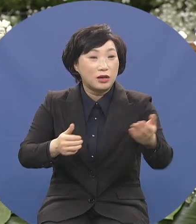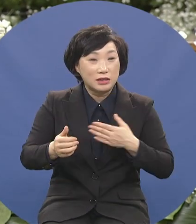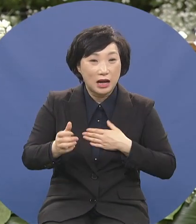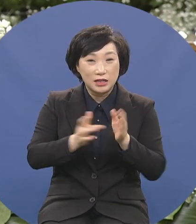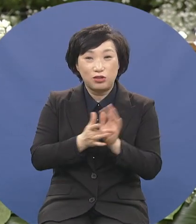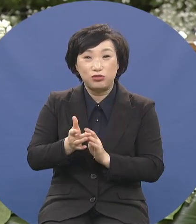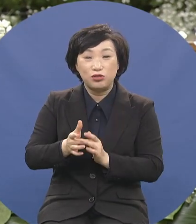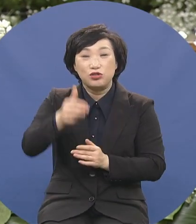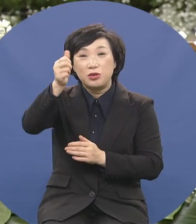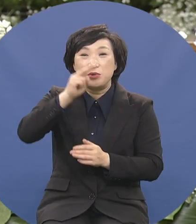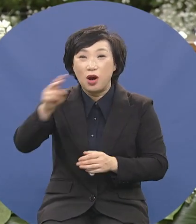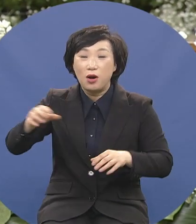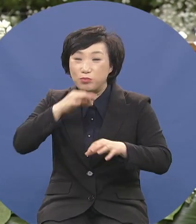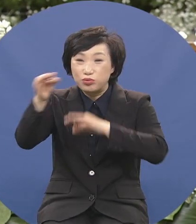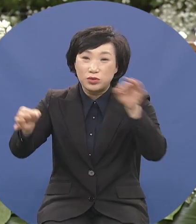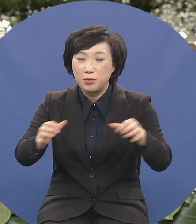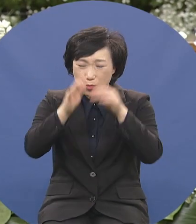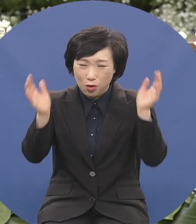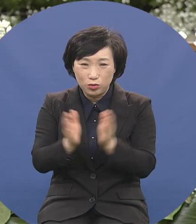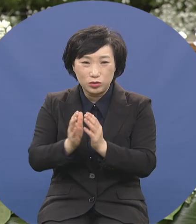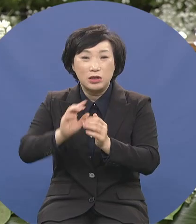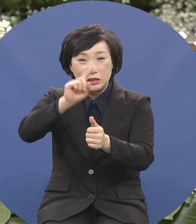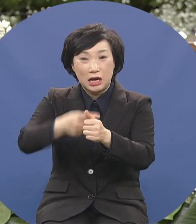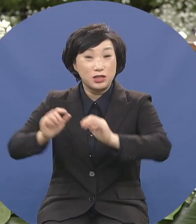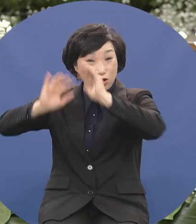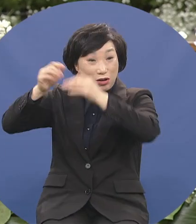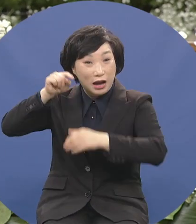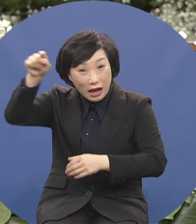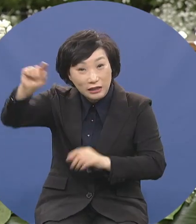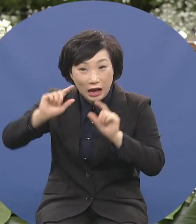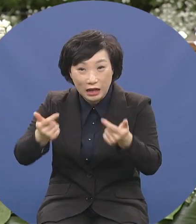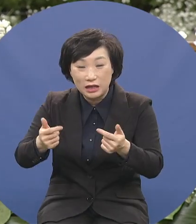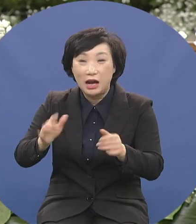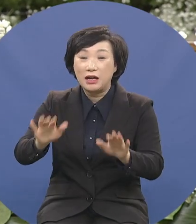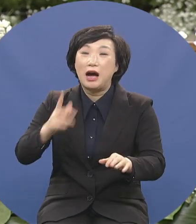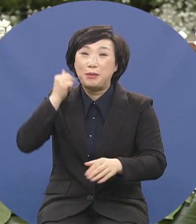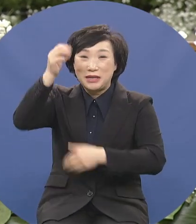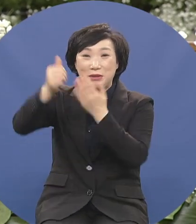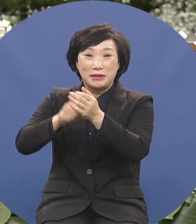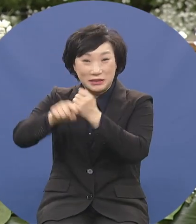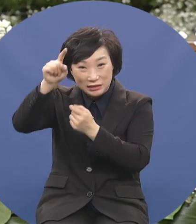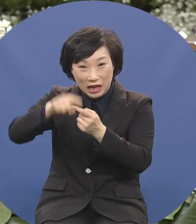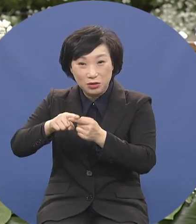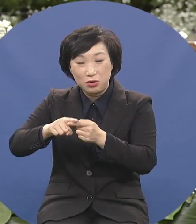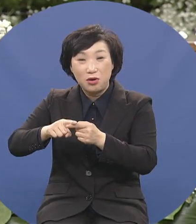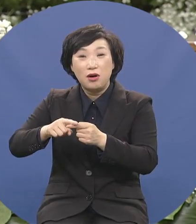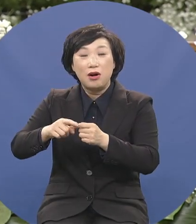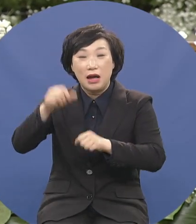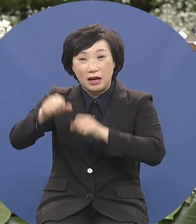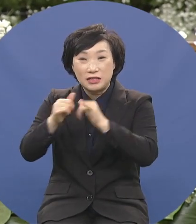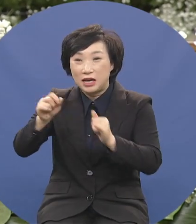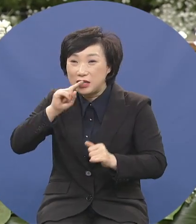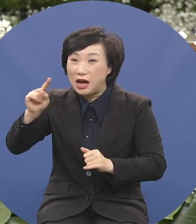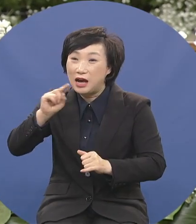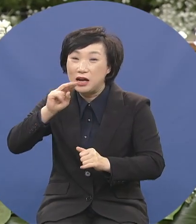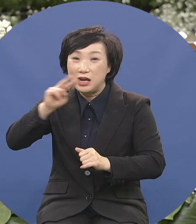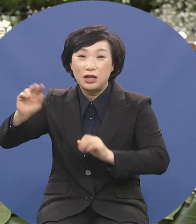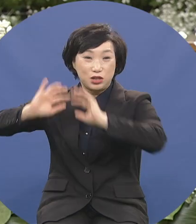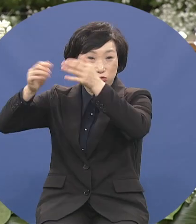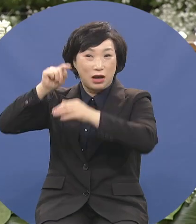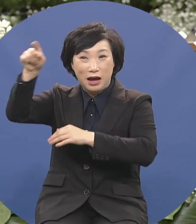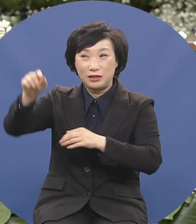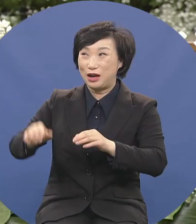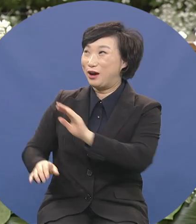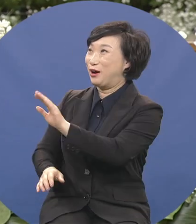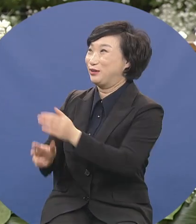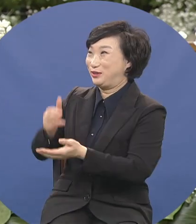못 간다. 아버지 뜻대로 행하는 자라야 간다. 아닙니다. 주님 내가 주님 이름으로 선지자 노릇했고요.